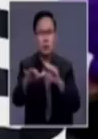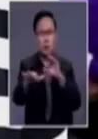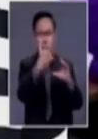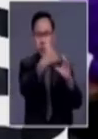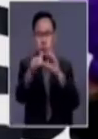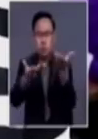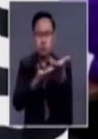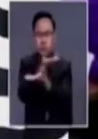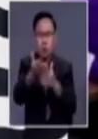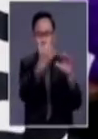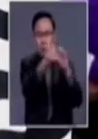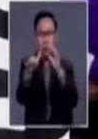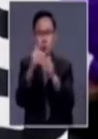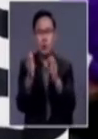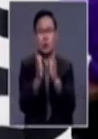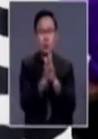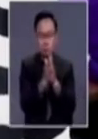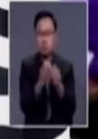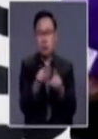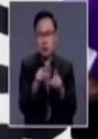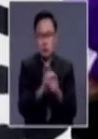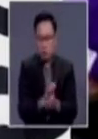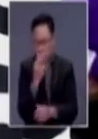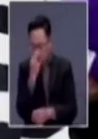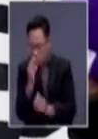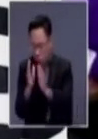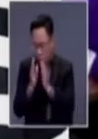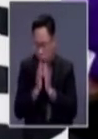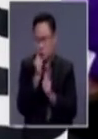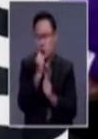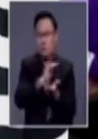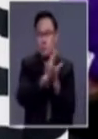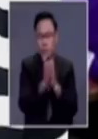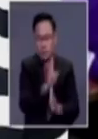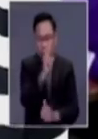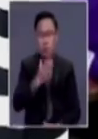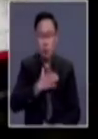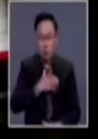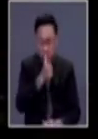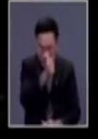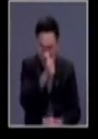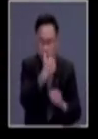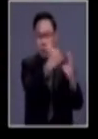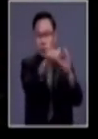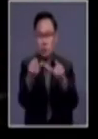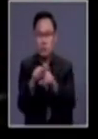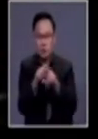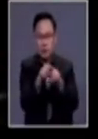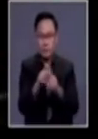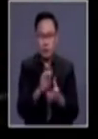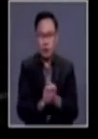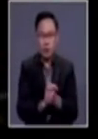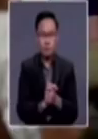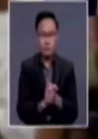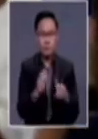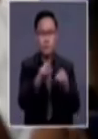เด็กเราได้นะพี่ก็จะเอามาคุณครูปอก็จะเอามาปรับใช้กับเด็กของเราแล้วมันก็เวิร์กจริงๆเพราะว่าส่วนใหญ่ที่เราแชร์ไปเนี่ย